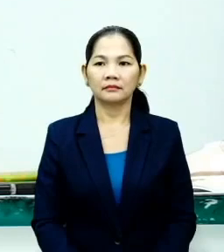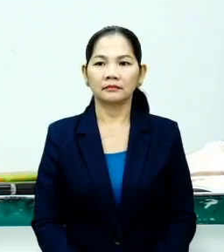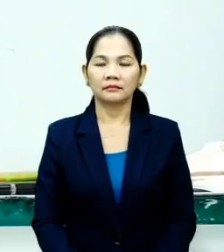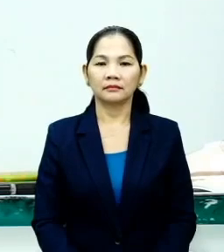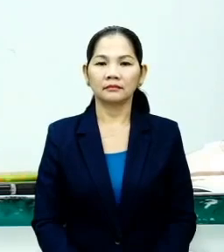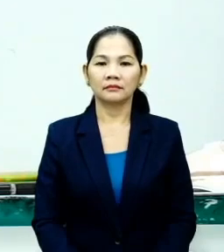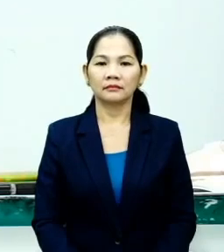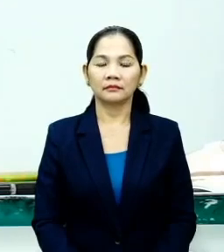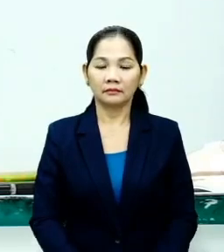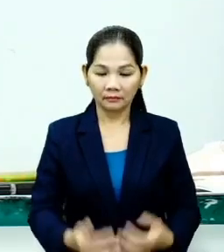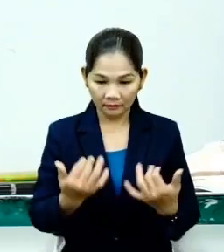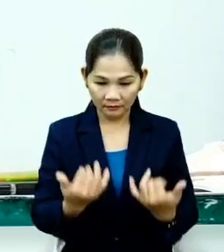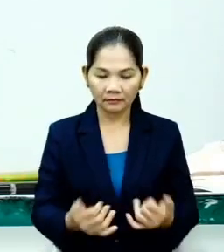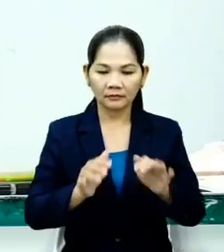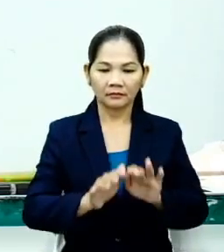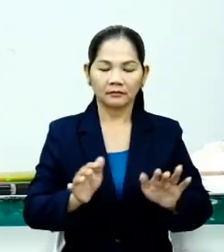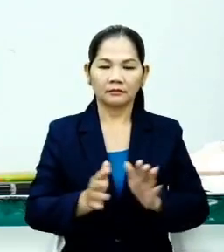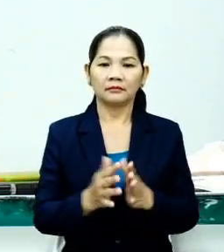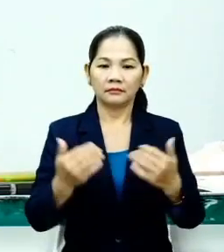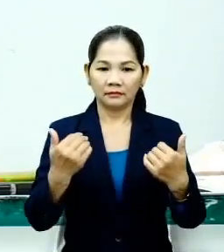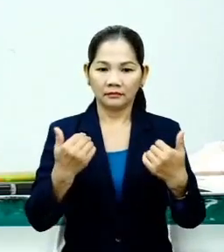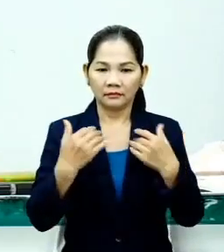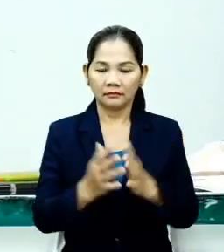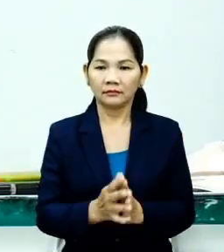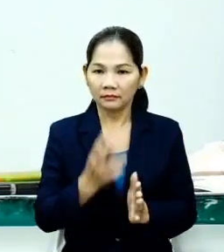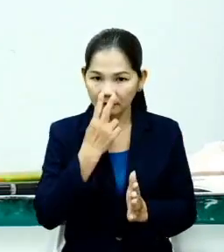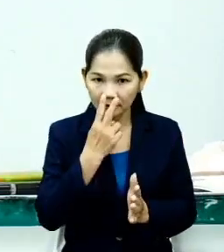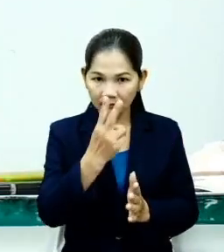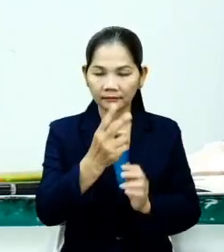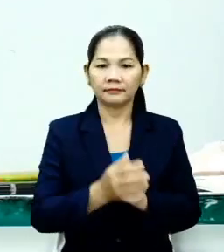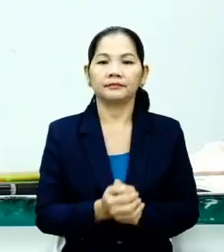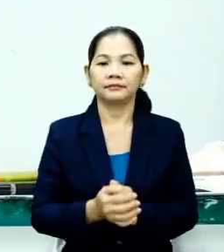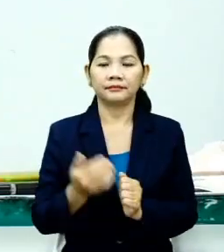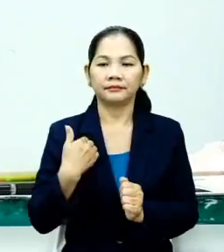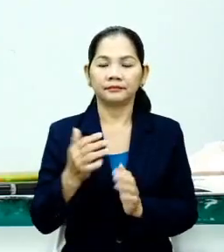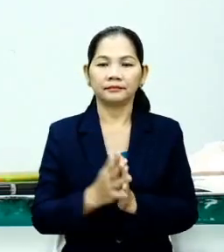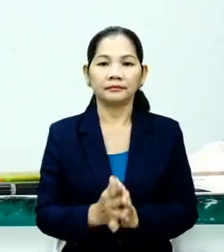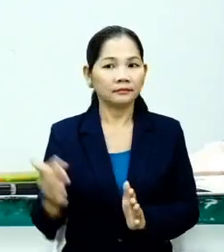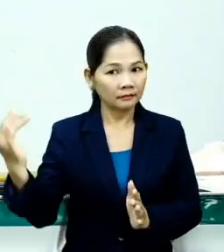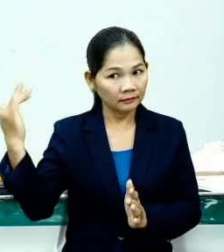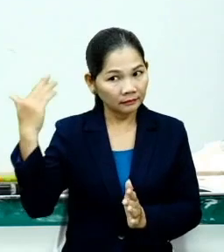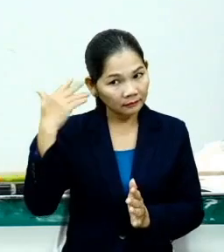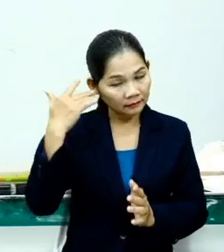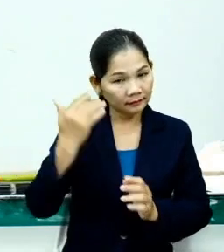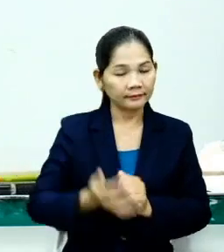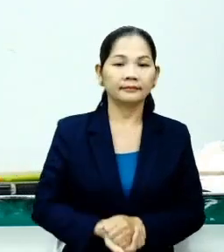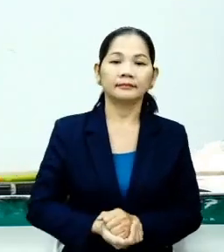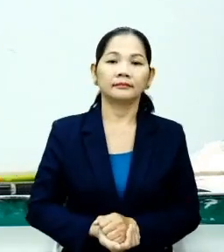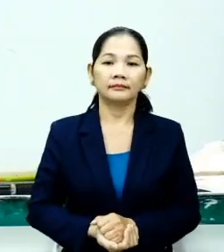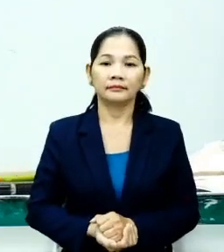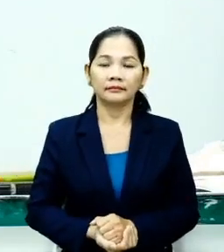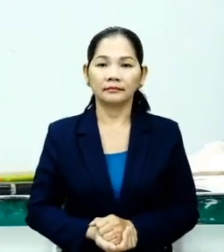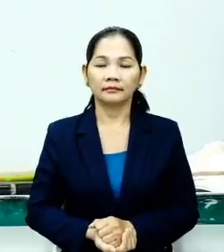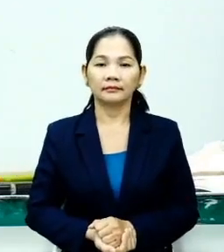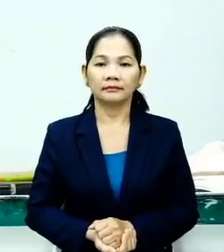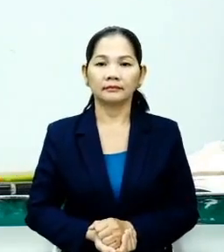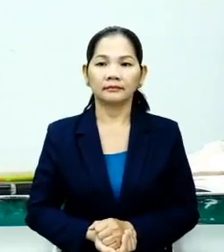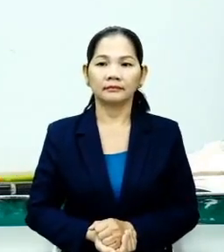cha ấy là con thằng ọc nía cha con chạm sẽ đám cha nẹt cụ bằng lời số nó con á cha con sẽ đáp thằng ọc